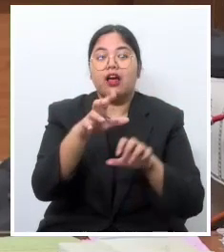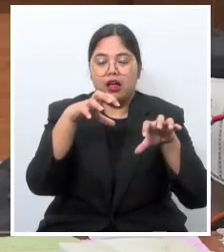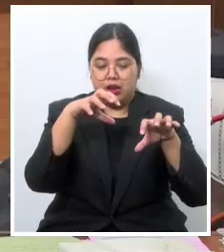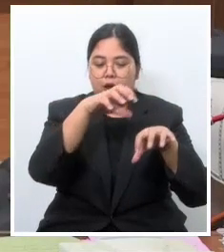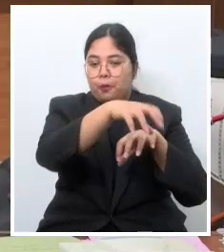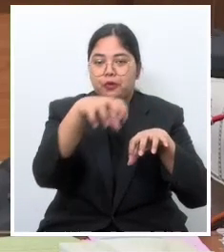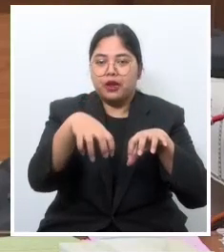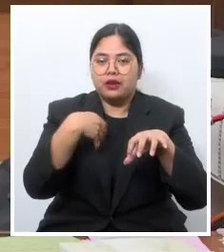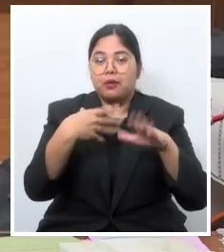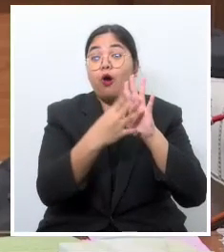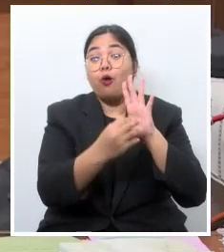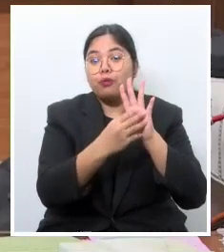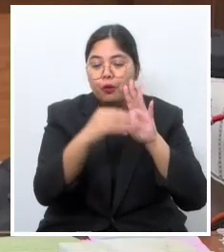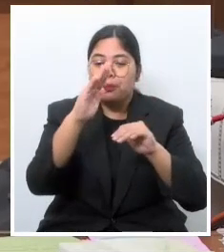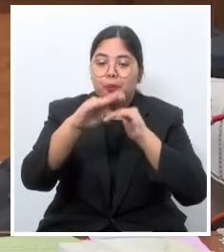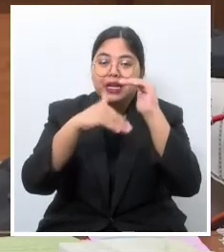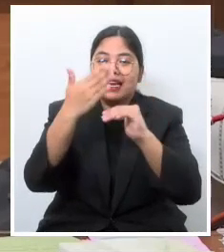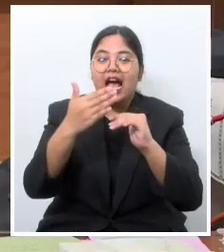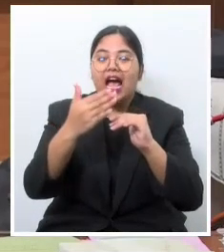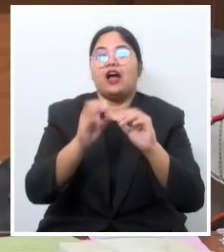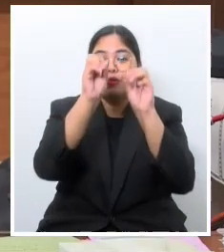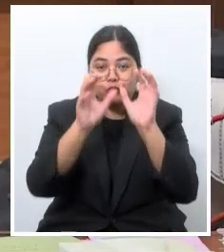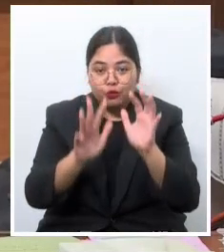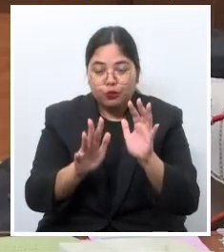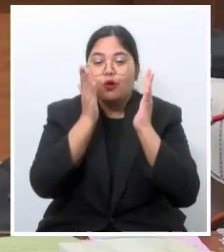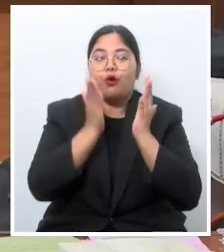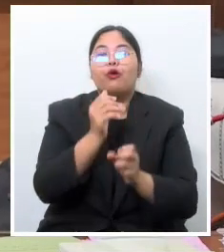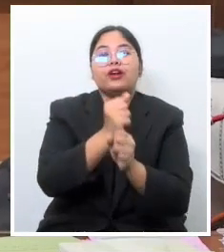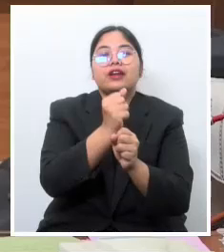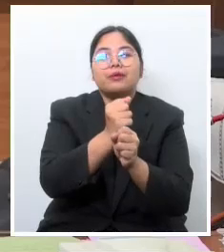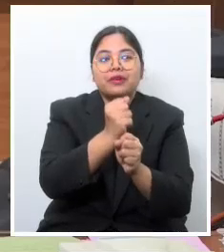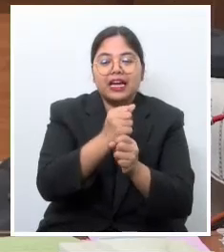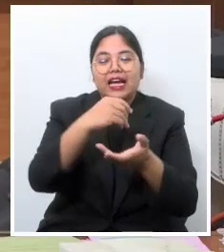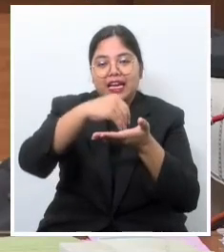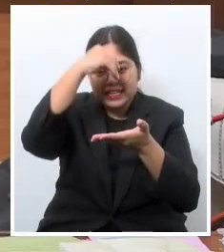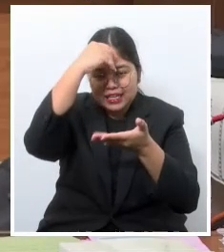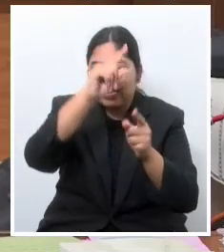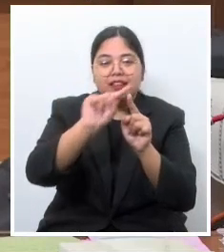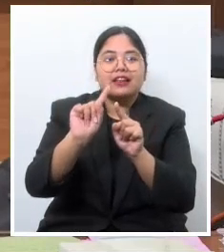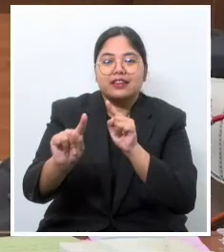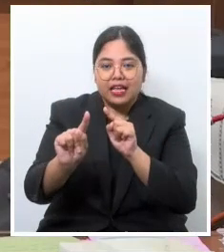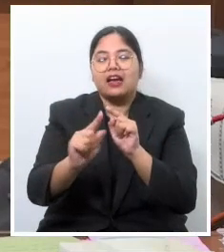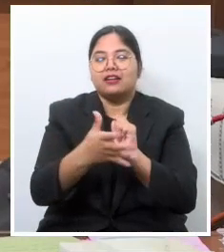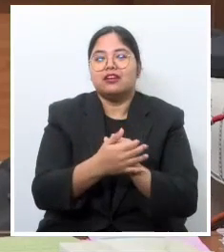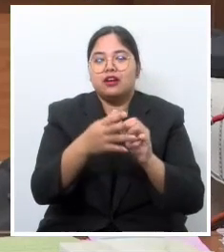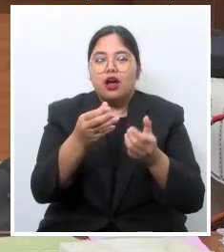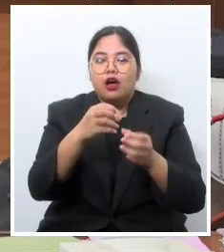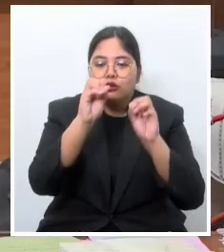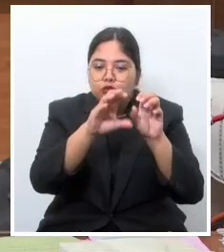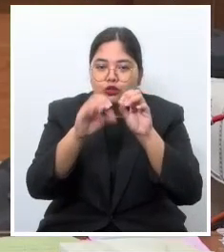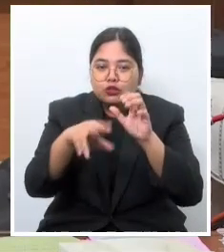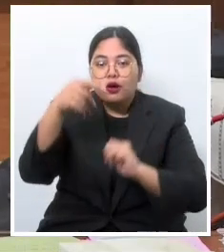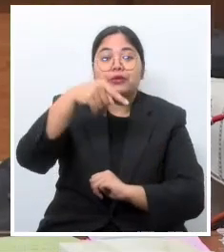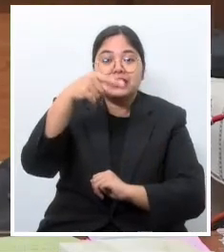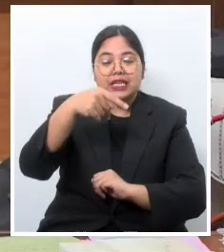มีการจัดการอบรมพัฒนาครูและบุคลากรทางการศึกษาเน้นการจัดการเรียนการสอนพิเศษ